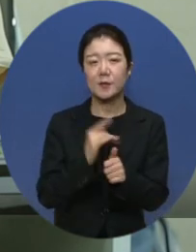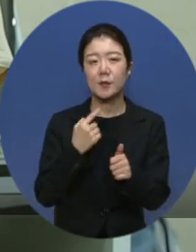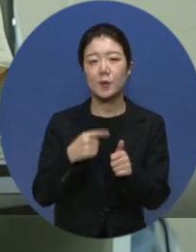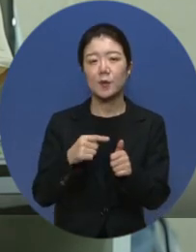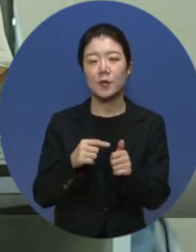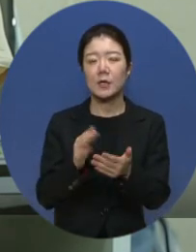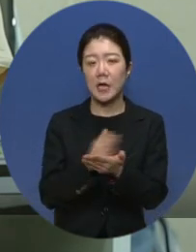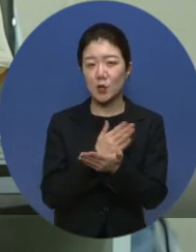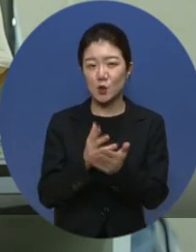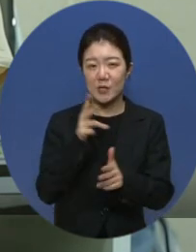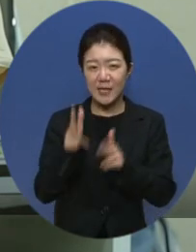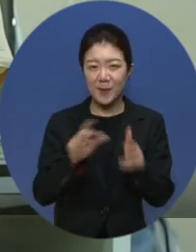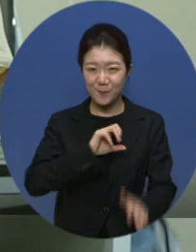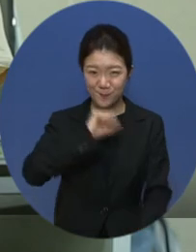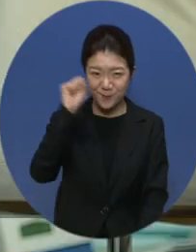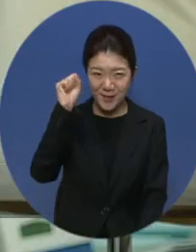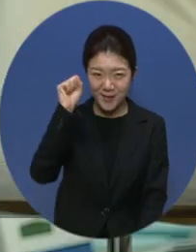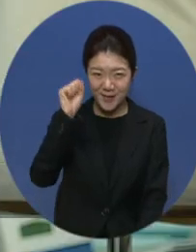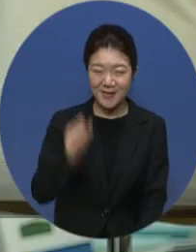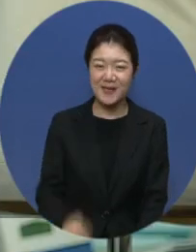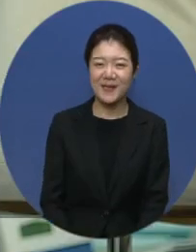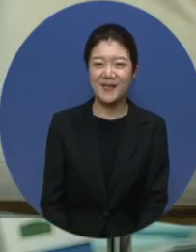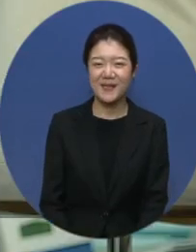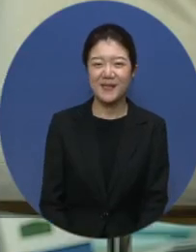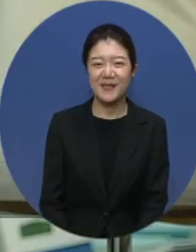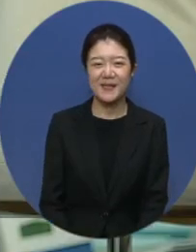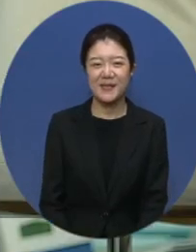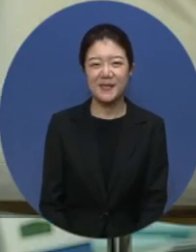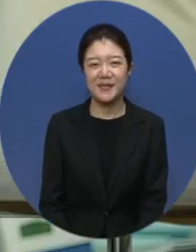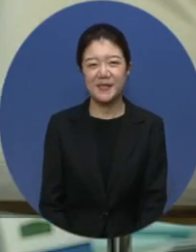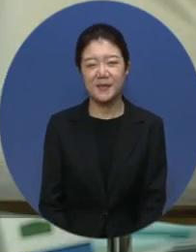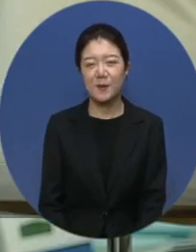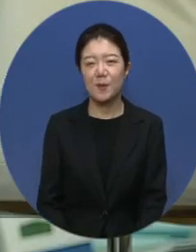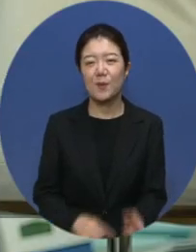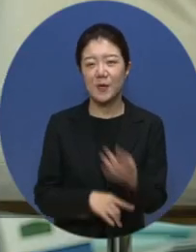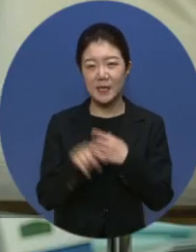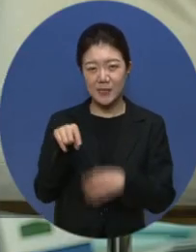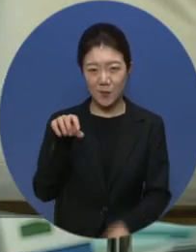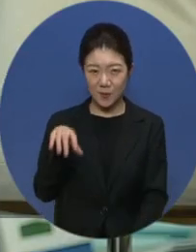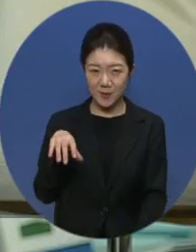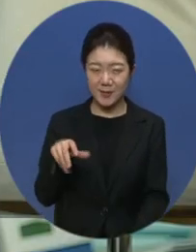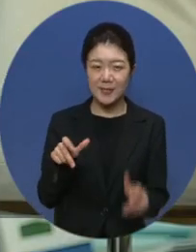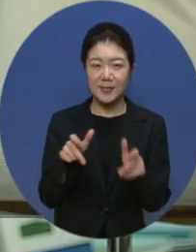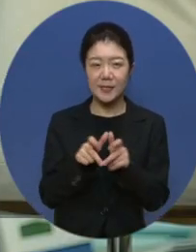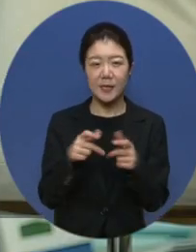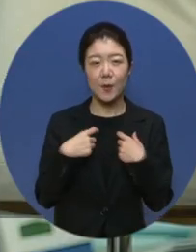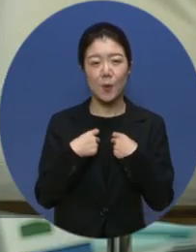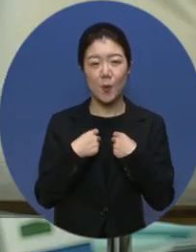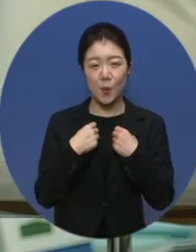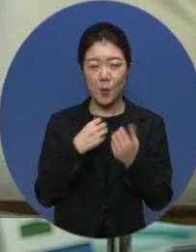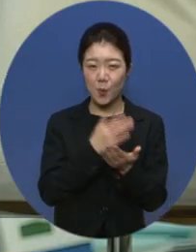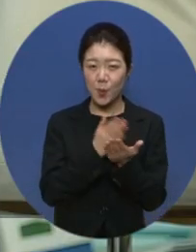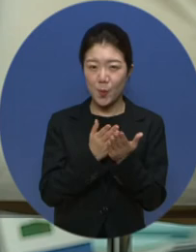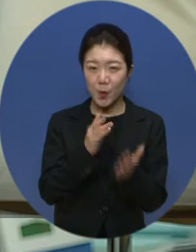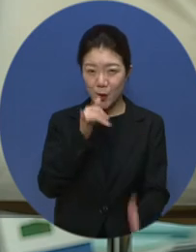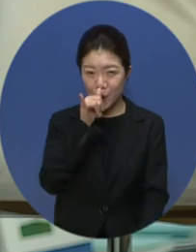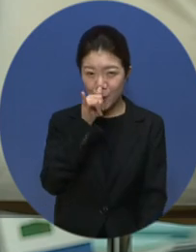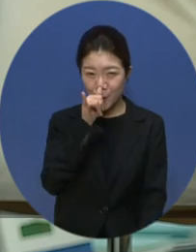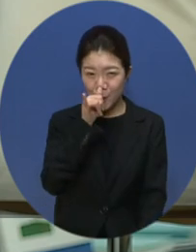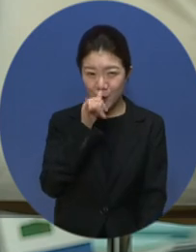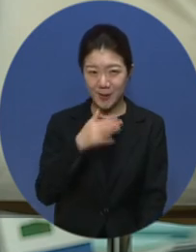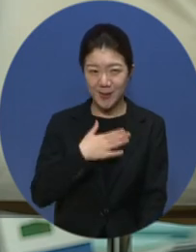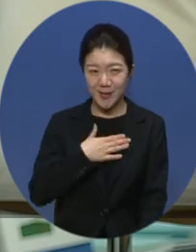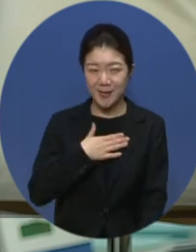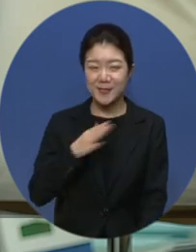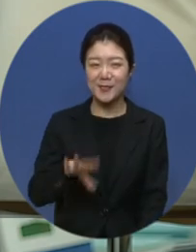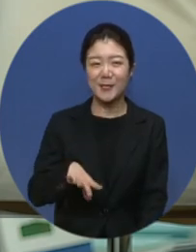교부 사업에 선정이 되었어요. 그래서 거기 안에는 원래 장애인 의료 카테고리가 있었는데 거기에